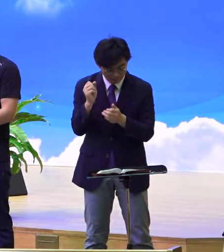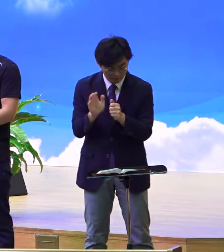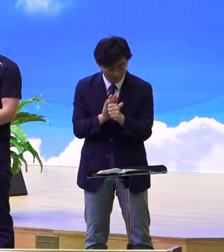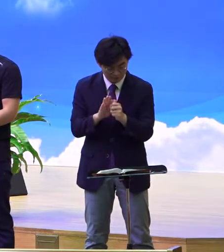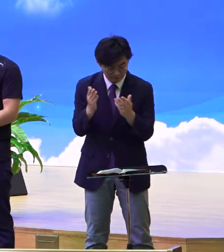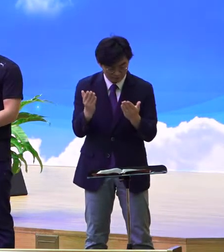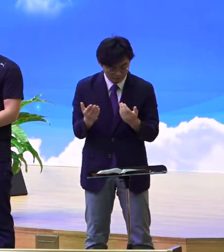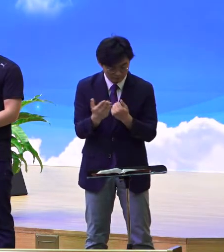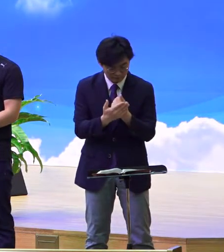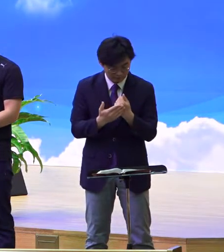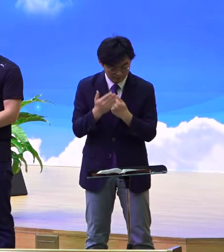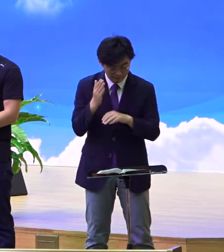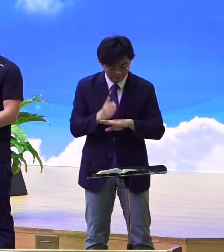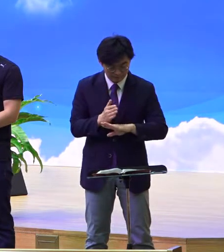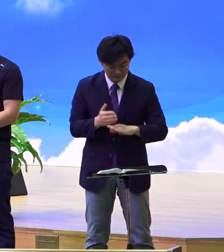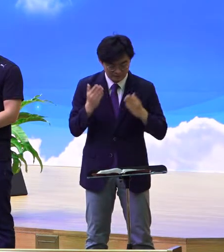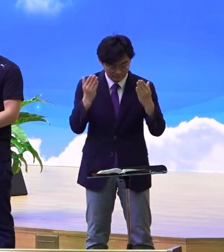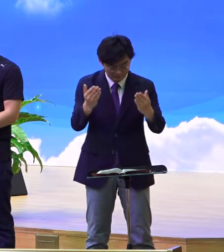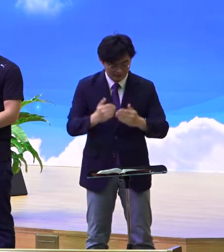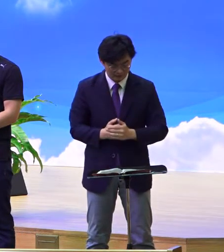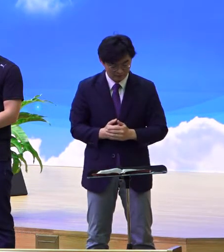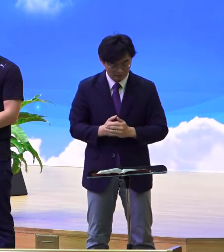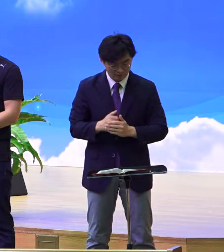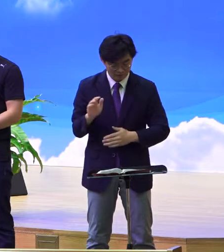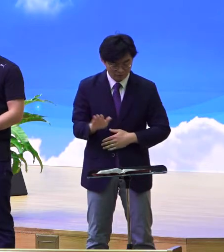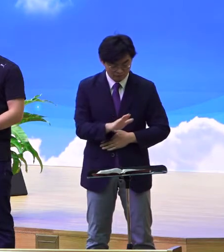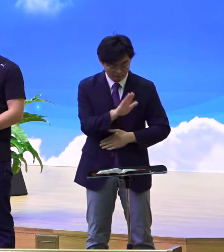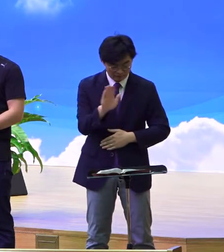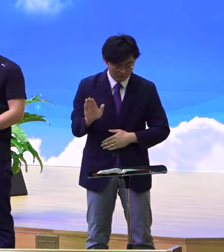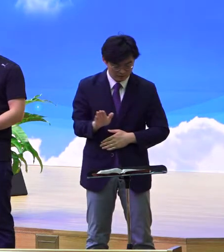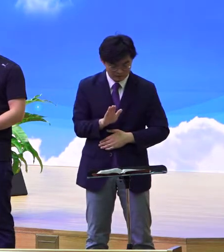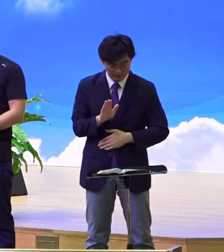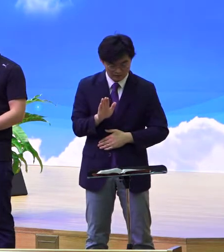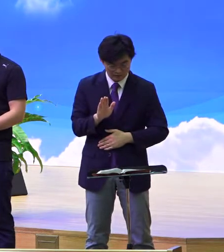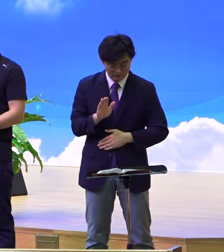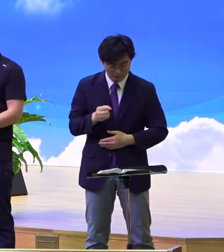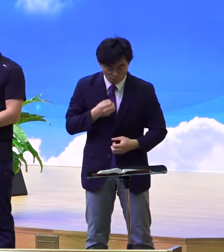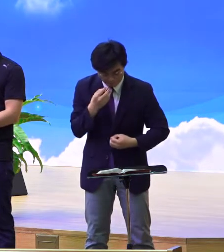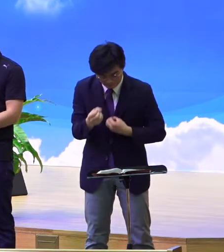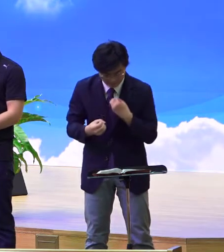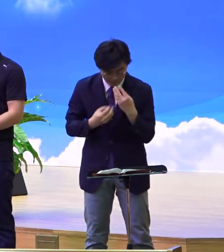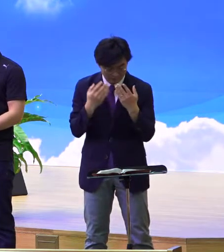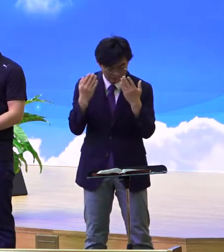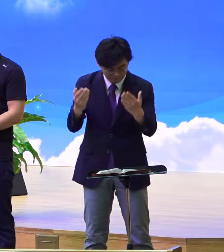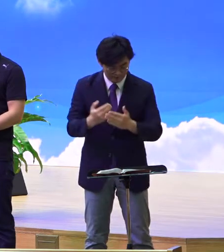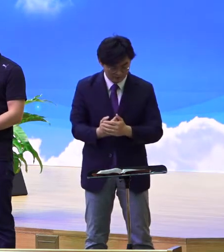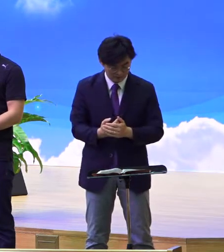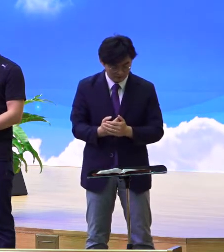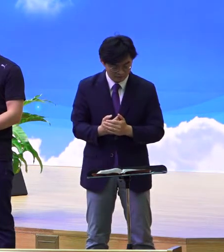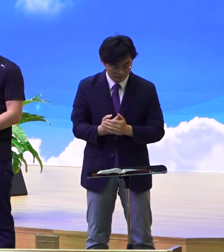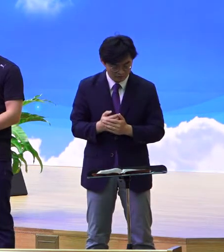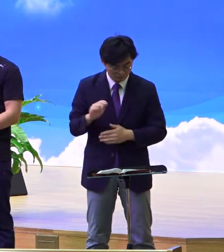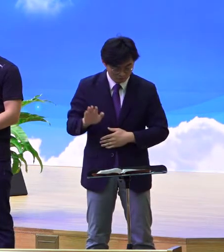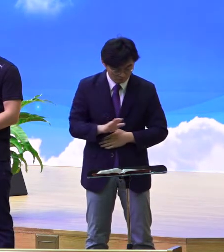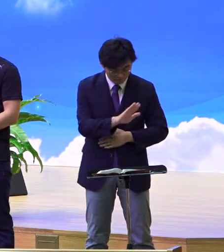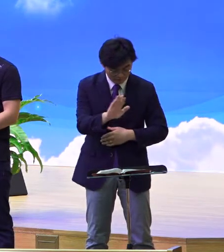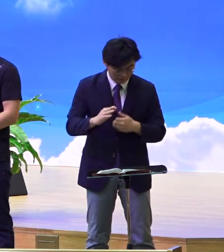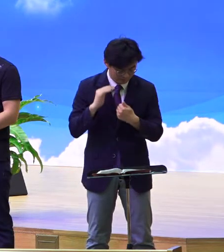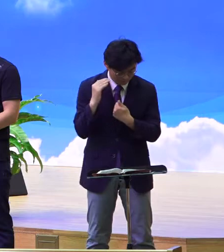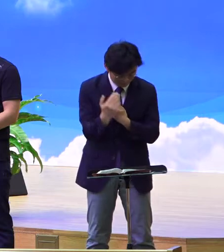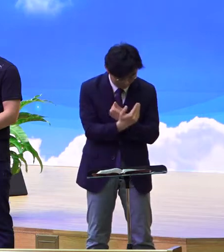감사드립니다. 우리가 깊은 곳에서 하나님께 불러하오니 우리의 간구를 들으시고